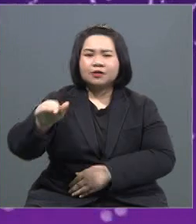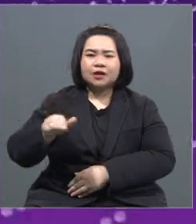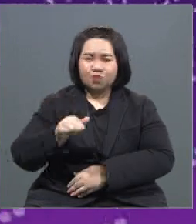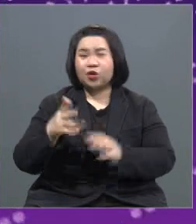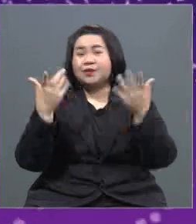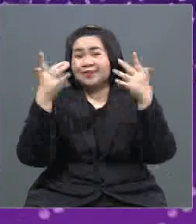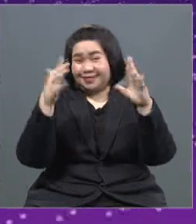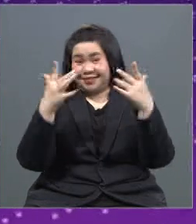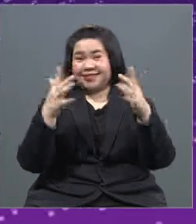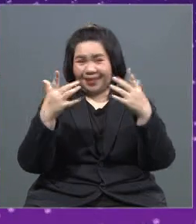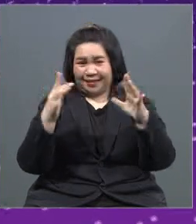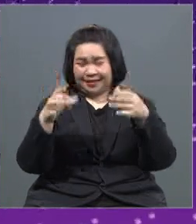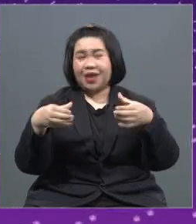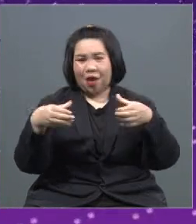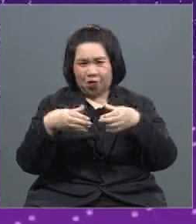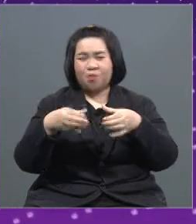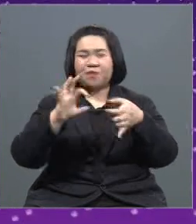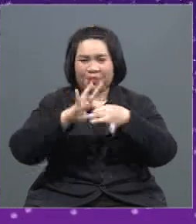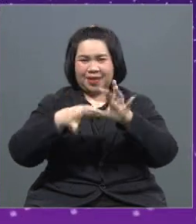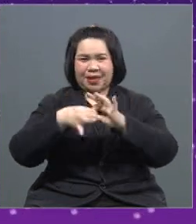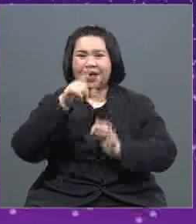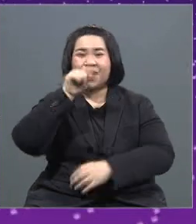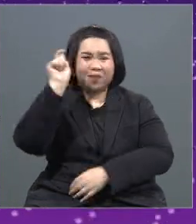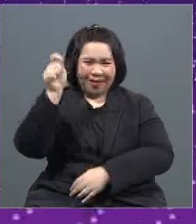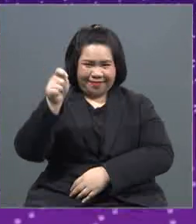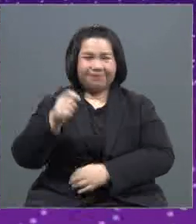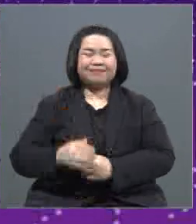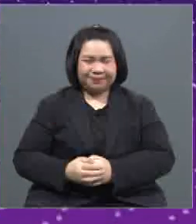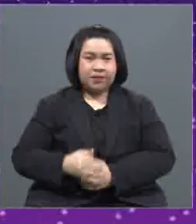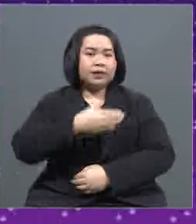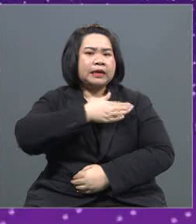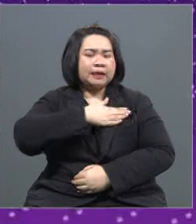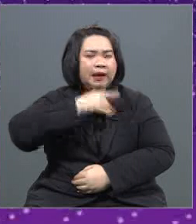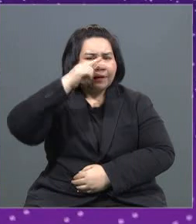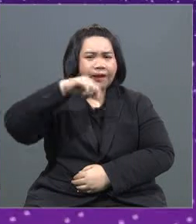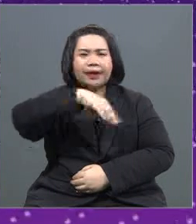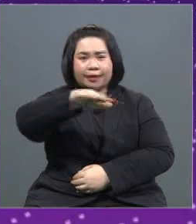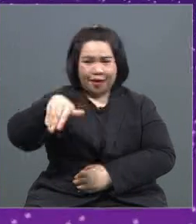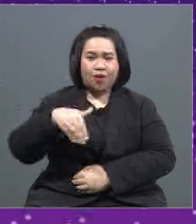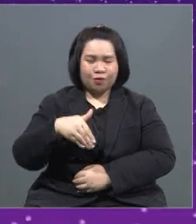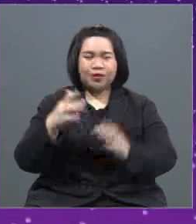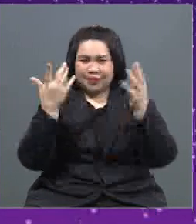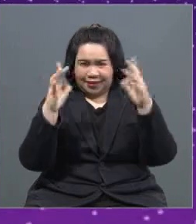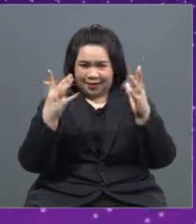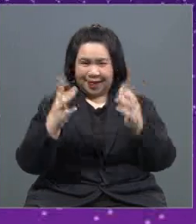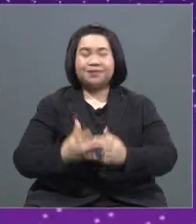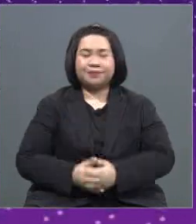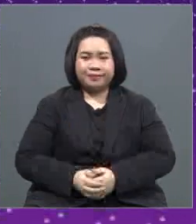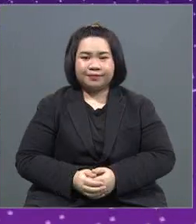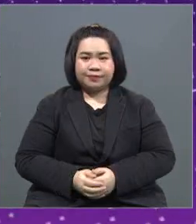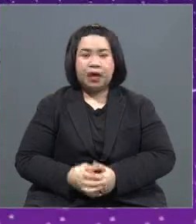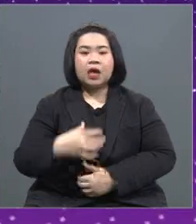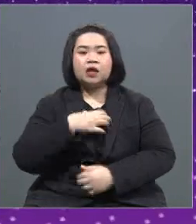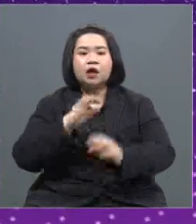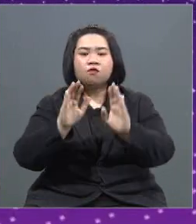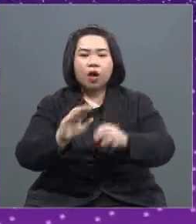ชียร์นักกีฬาของบ้านทองหยอดอยู่นะคะแล้วก็นักกีฬาไทยทุกคนแล้วก็ยังอยากจะฝากว่าบ้านท